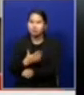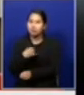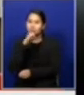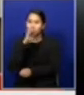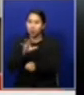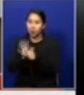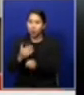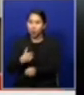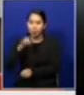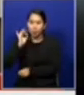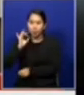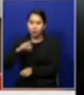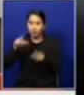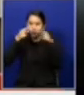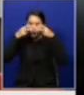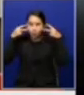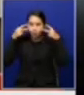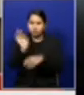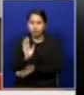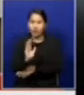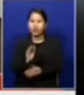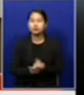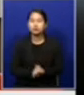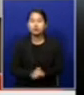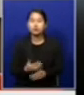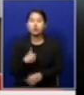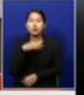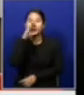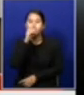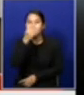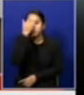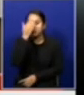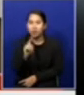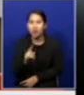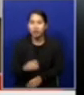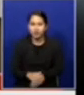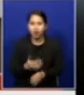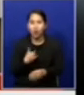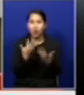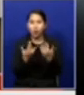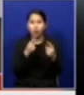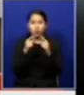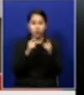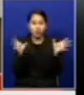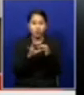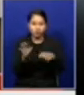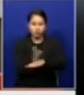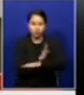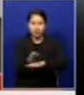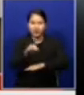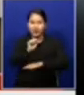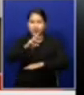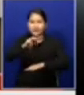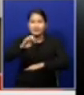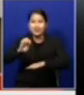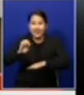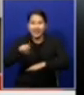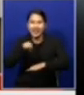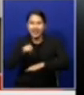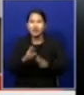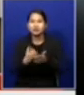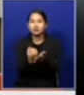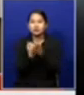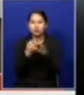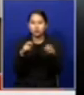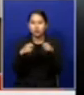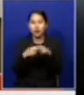ายสิครับถามว่าทำไมที่ผมกล่าวเช่นนี้เดี๋ยวมันจะไปคุยถึง SME หรือซอฟท์โลนบอกว่าช่วยแก้ในช่ว